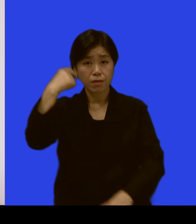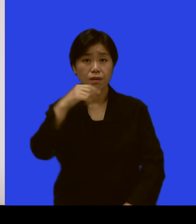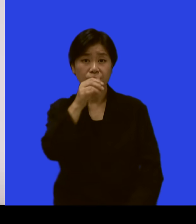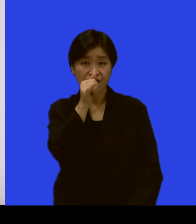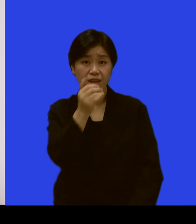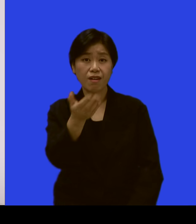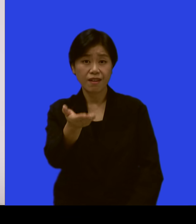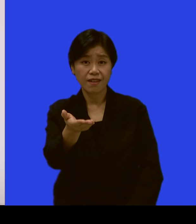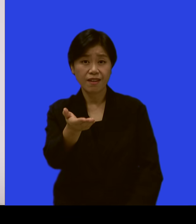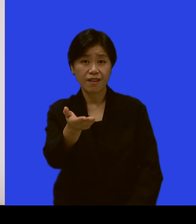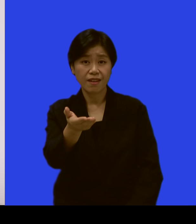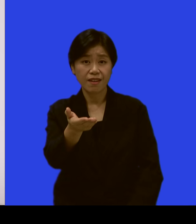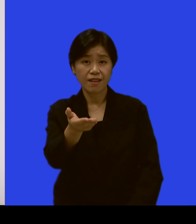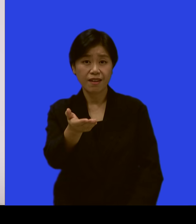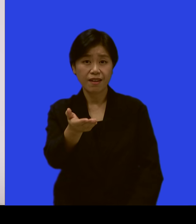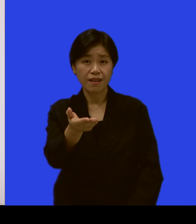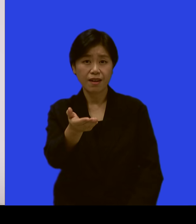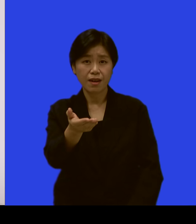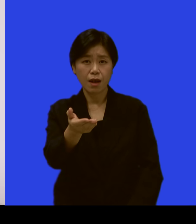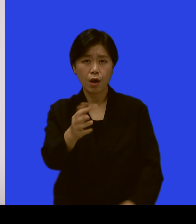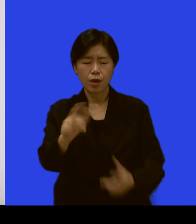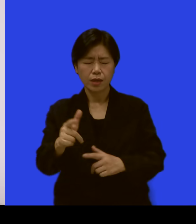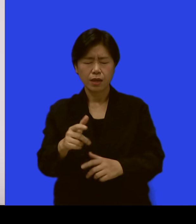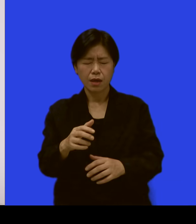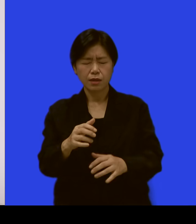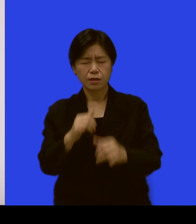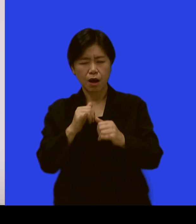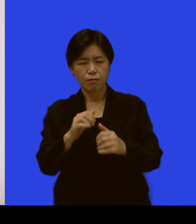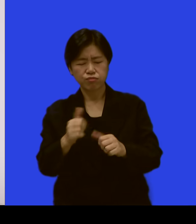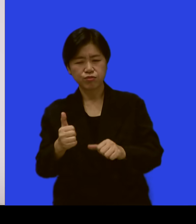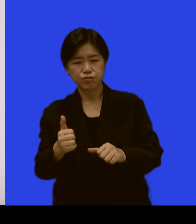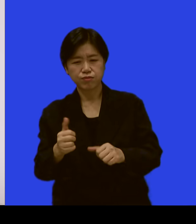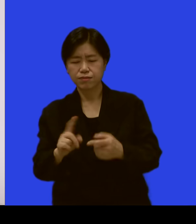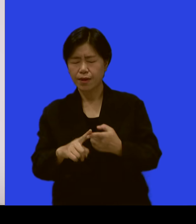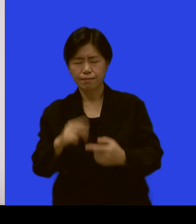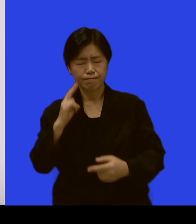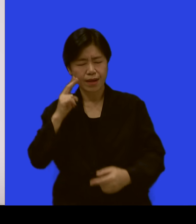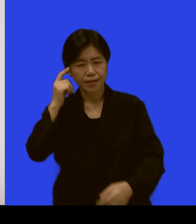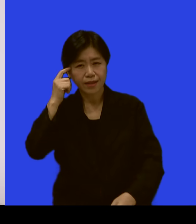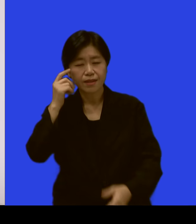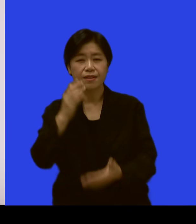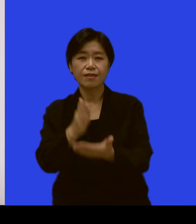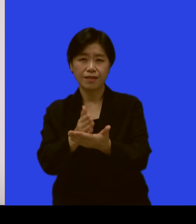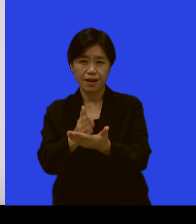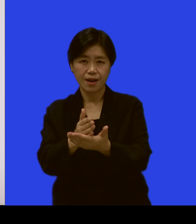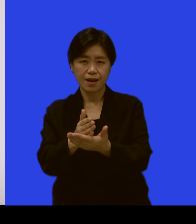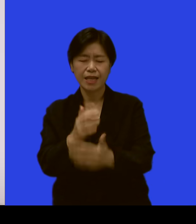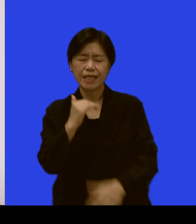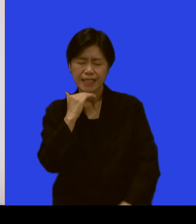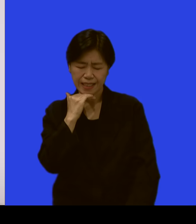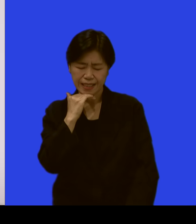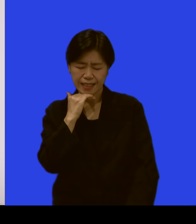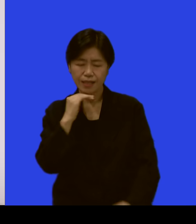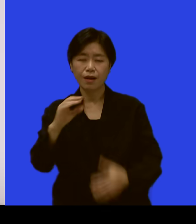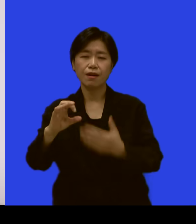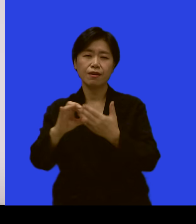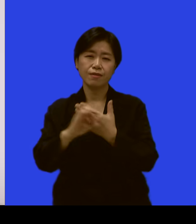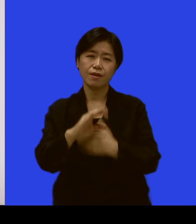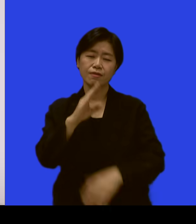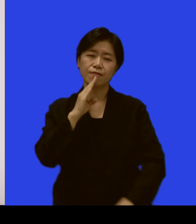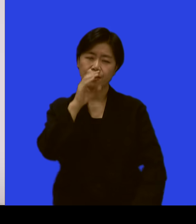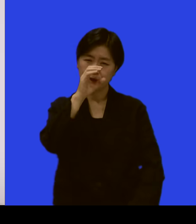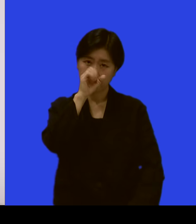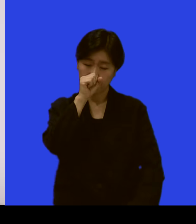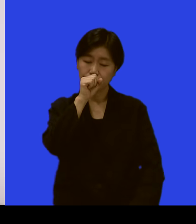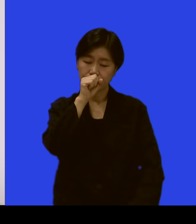너무 극단적인 선택하지 말고 조금 버티고 있다 보면 분명히 좋은